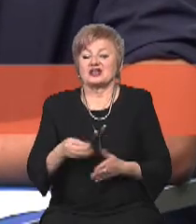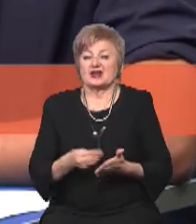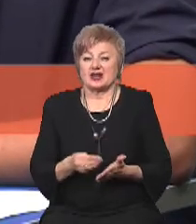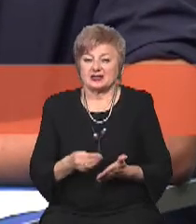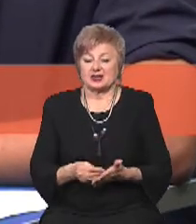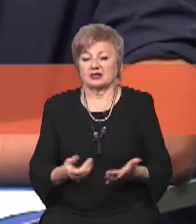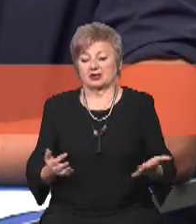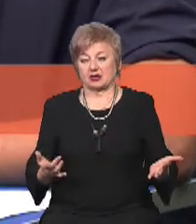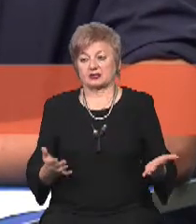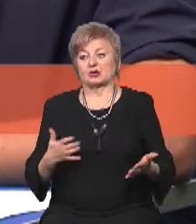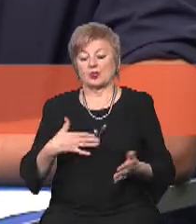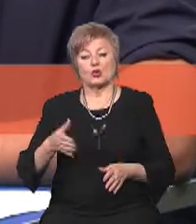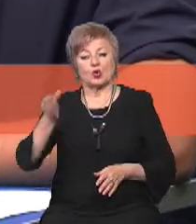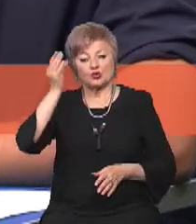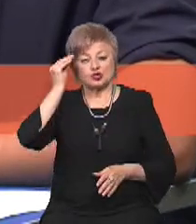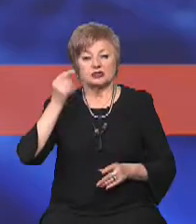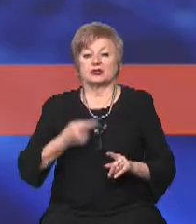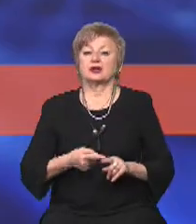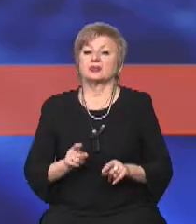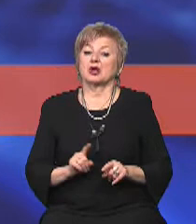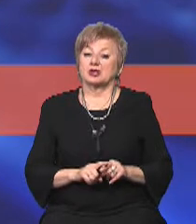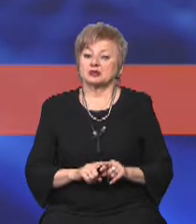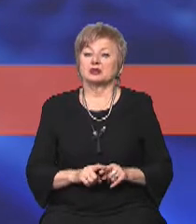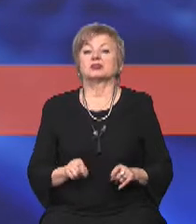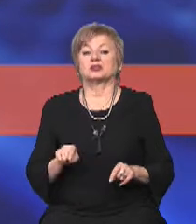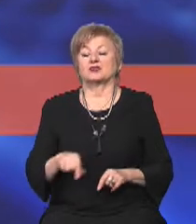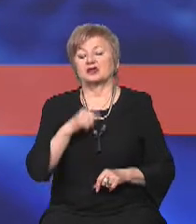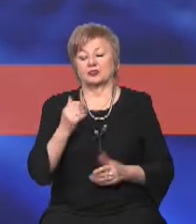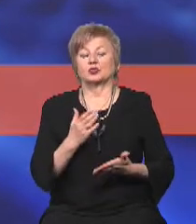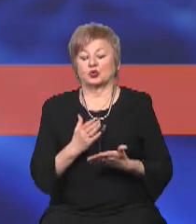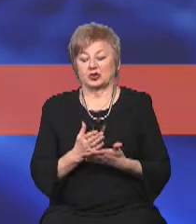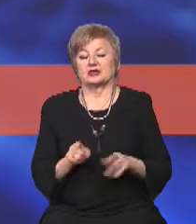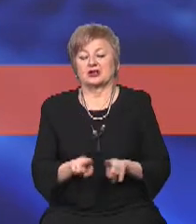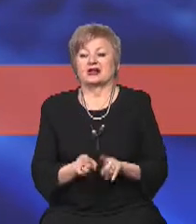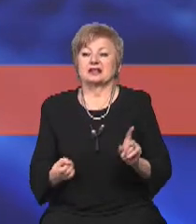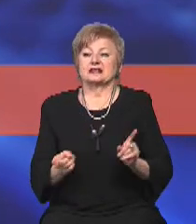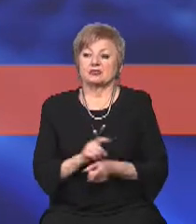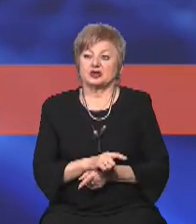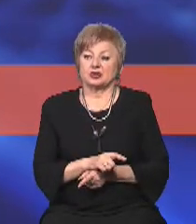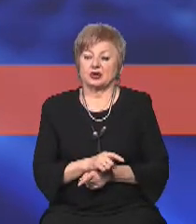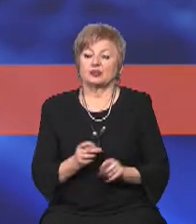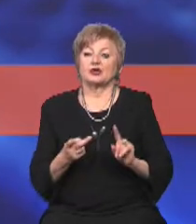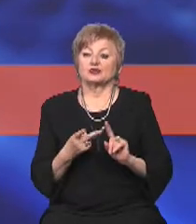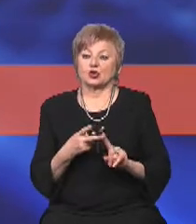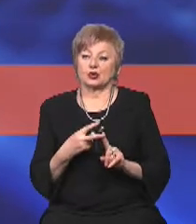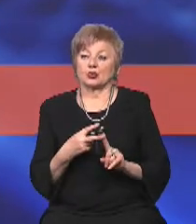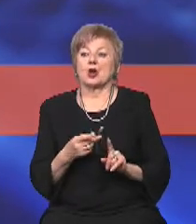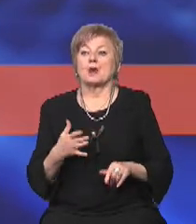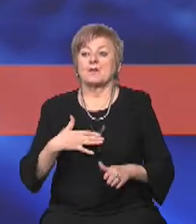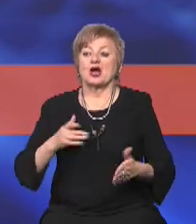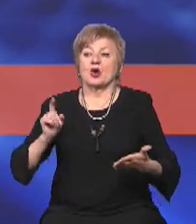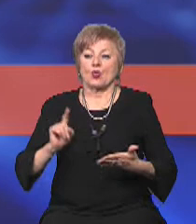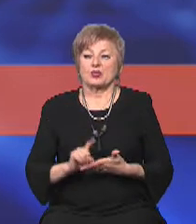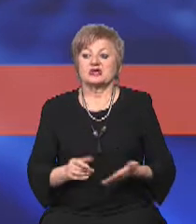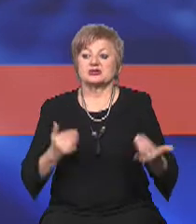таке інше. Тому ми врахували ці аспекти, і цьогоріч є такі от певні зміни. По-друге, ми